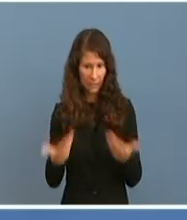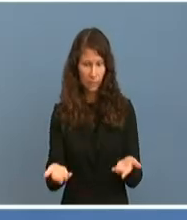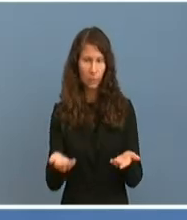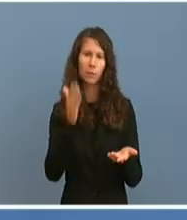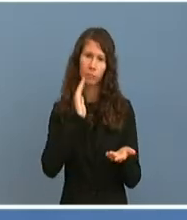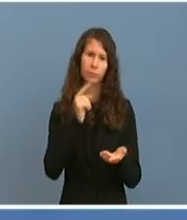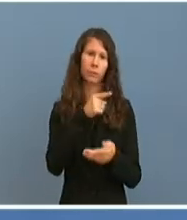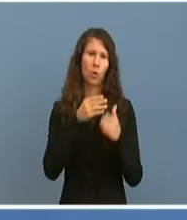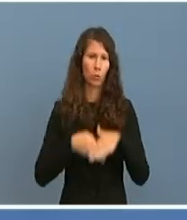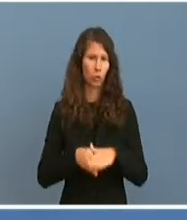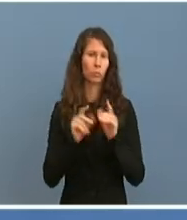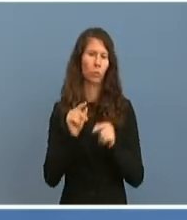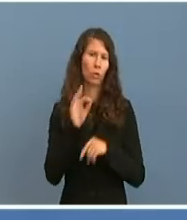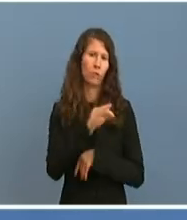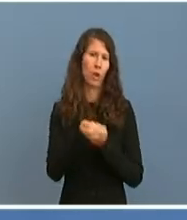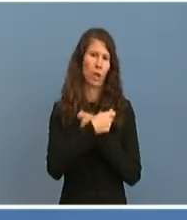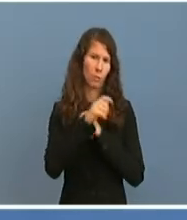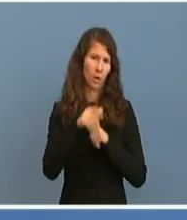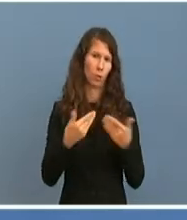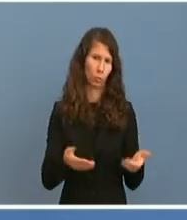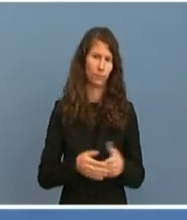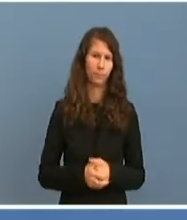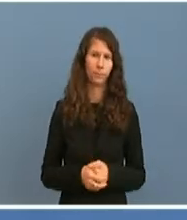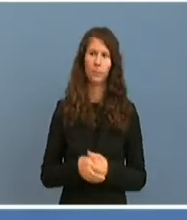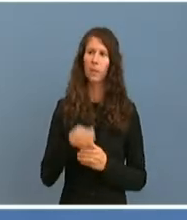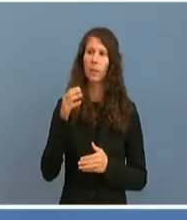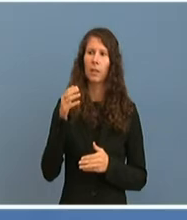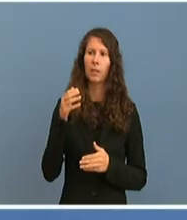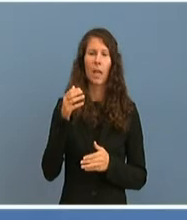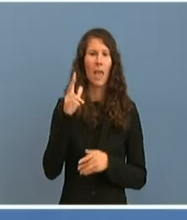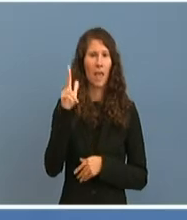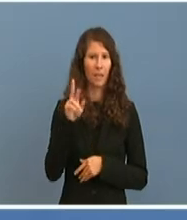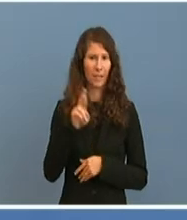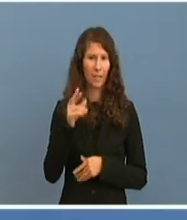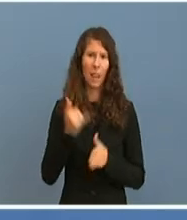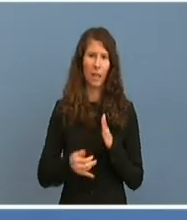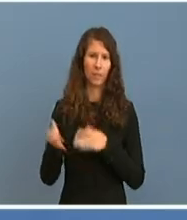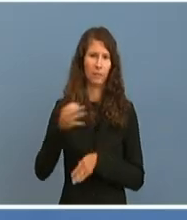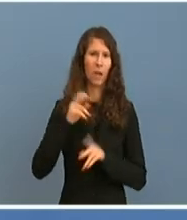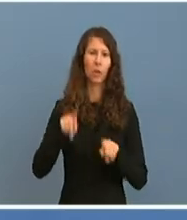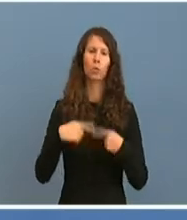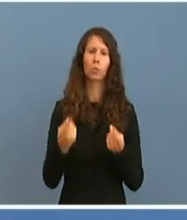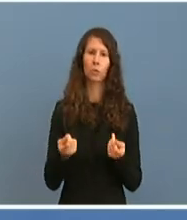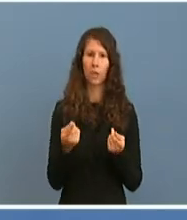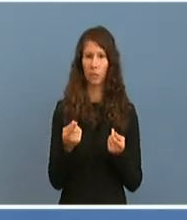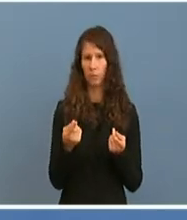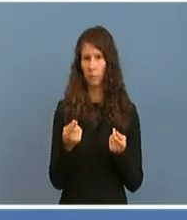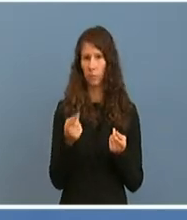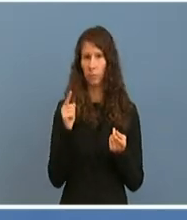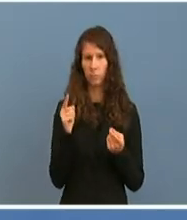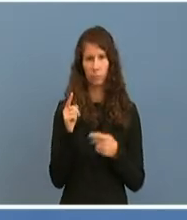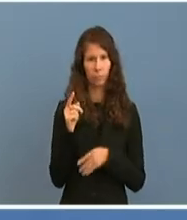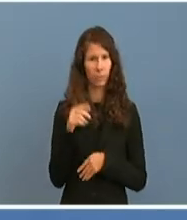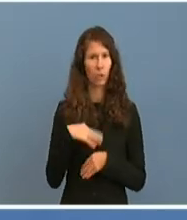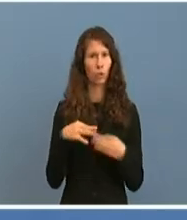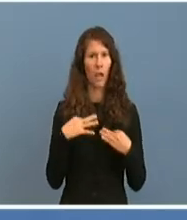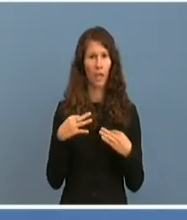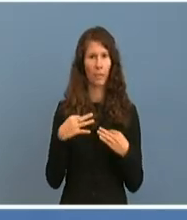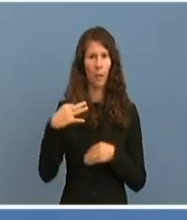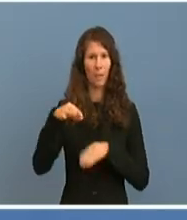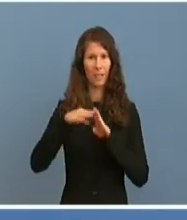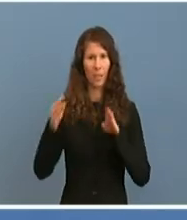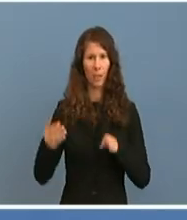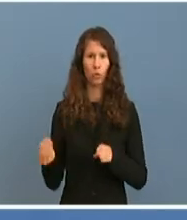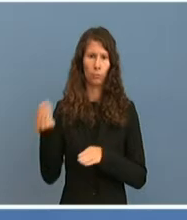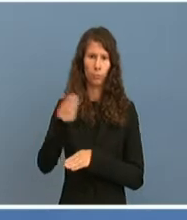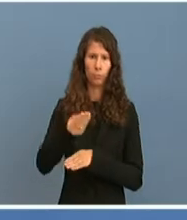natürlich auch für Ägypten. Die letzte Frage hat Herr Rinke. Und dann haben wir noch eine Nachreichung vom Gesundheitsministerium. Ja, die Frage